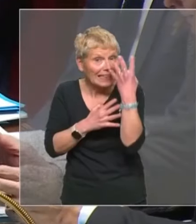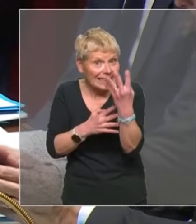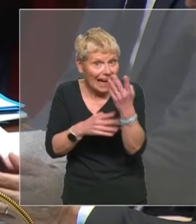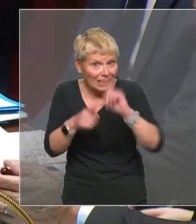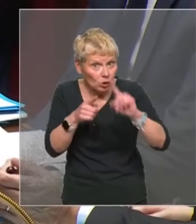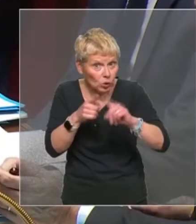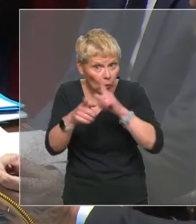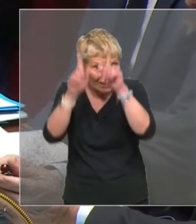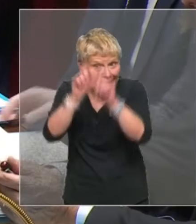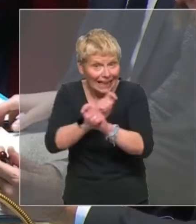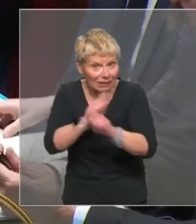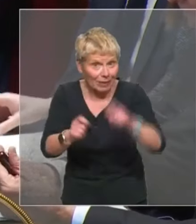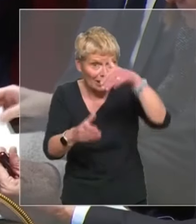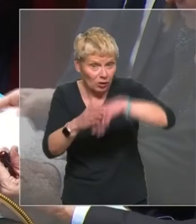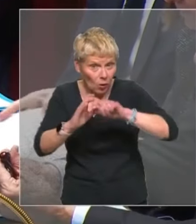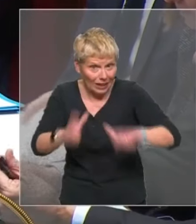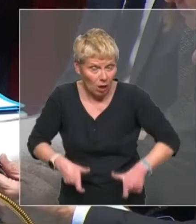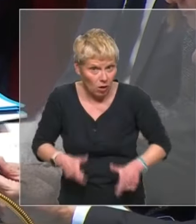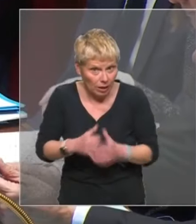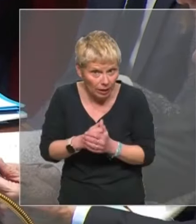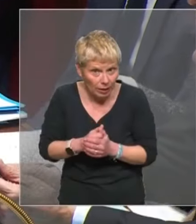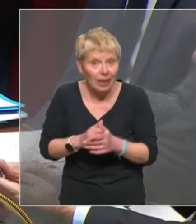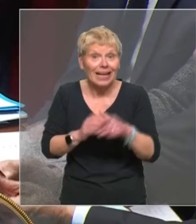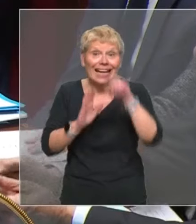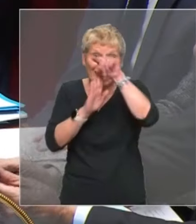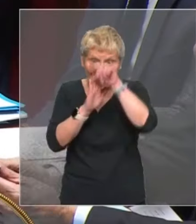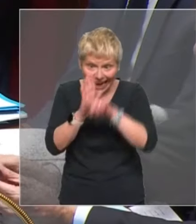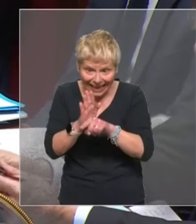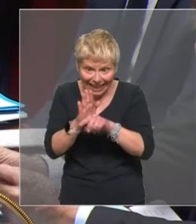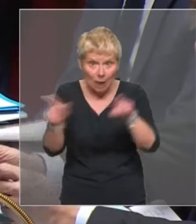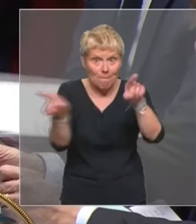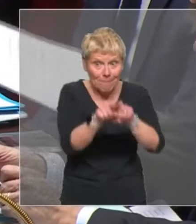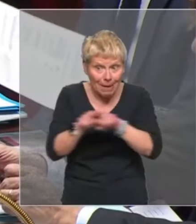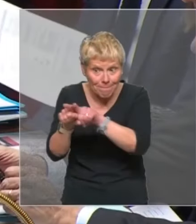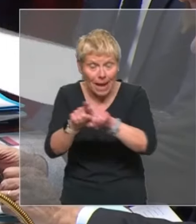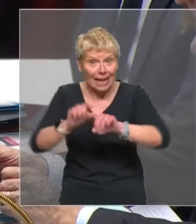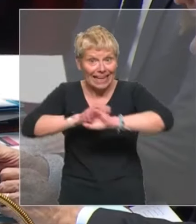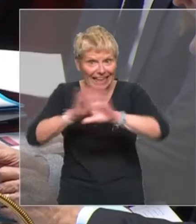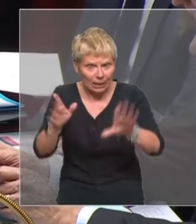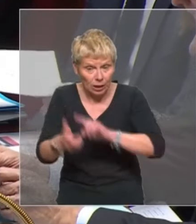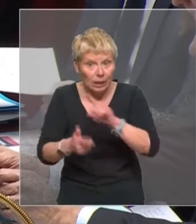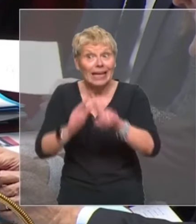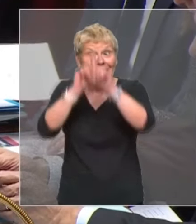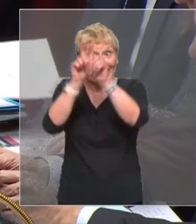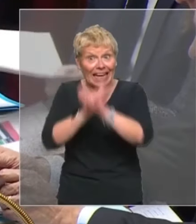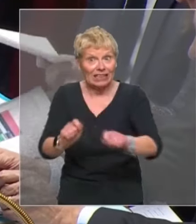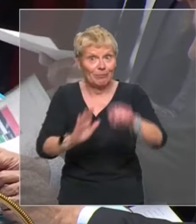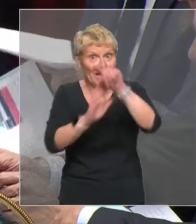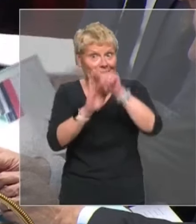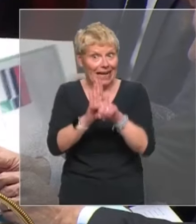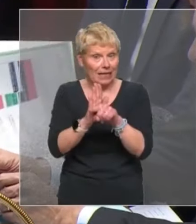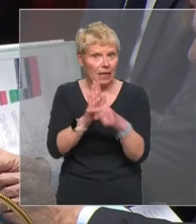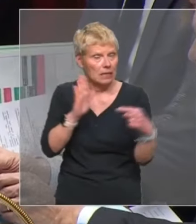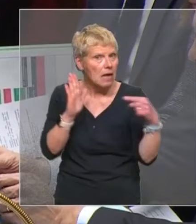établissements et j'y veillraai l'établissement de règles clair pour tous le respect de ces règles c'est